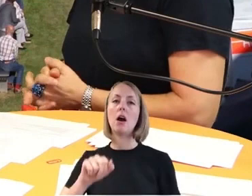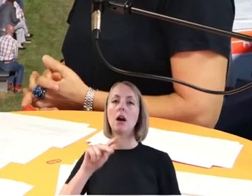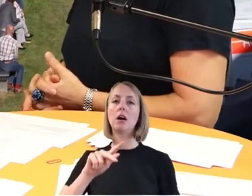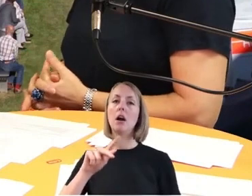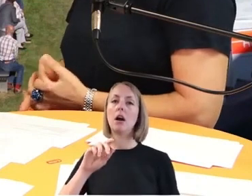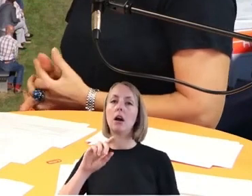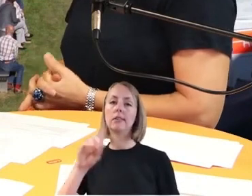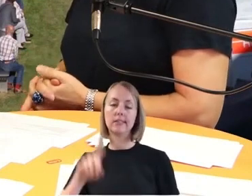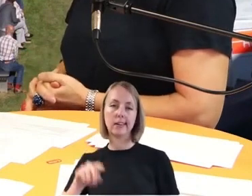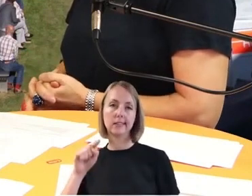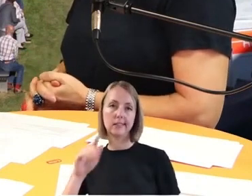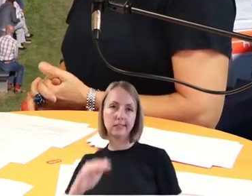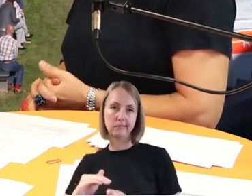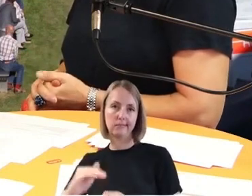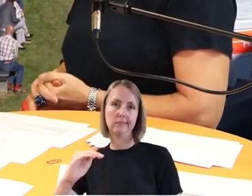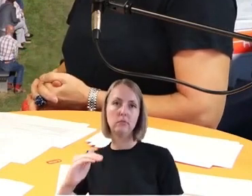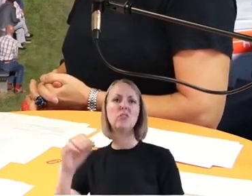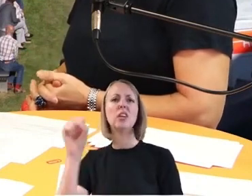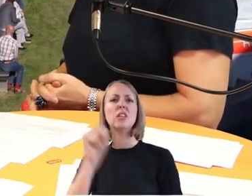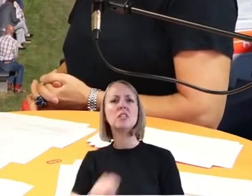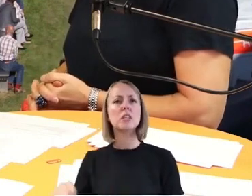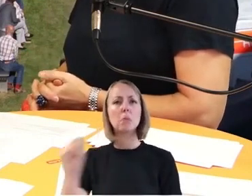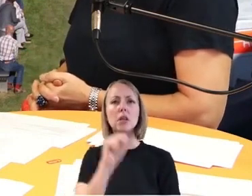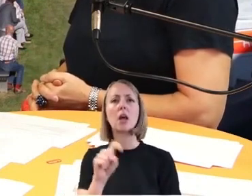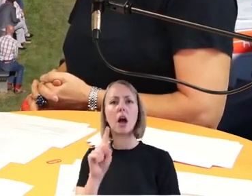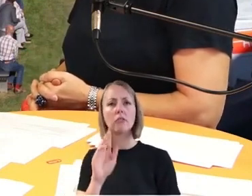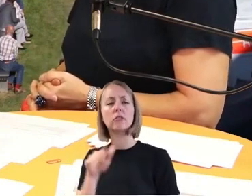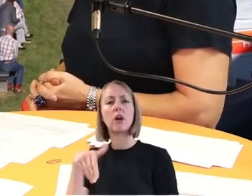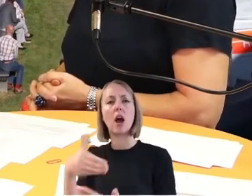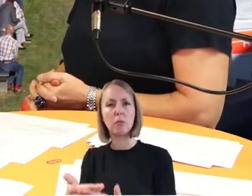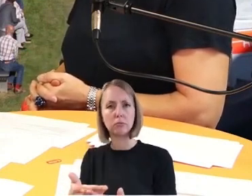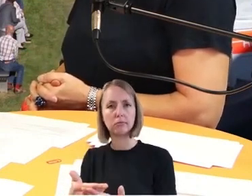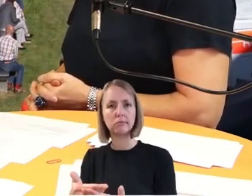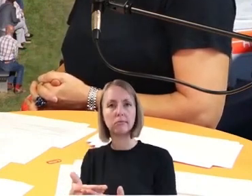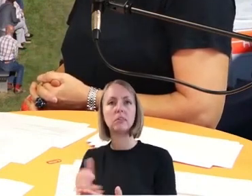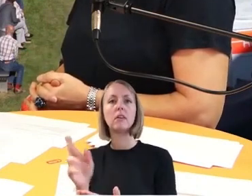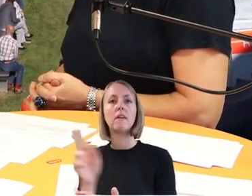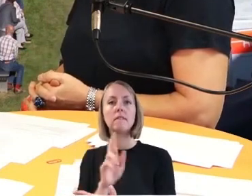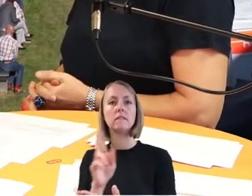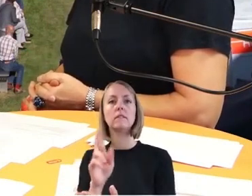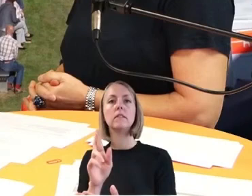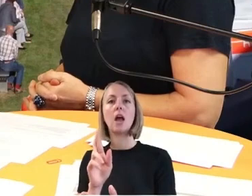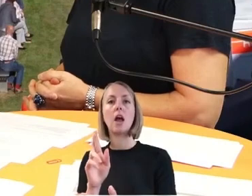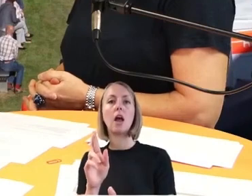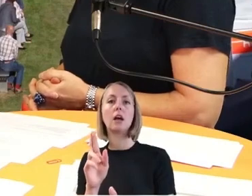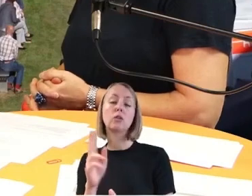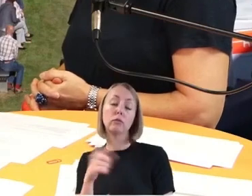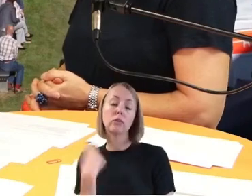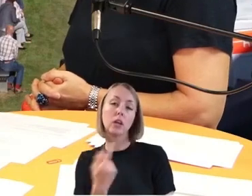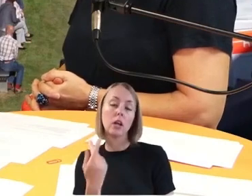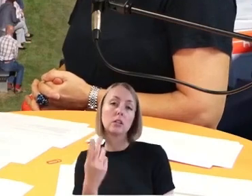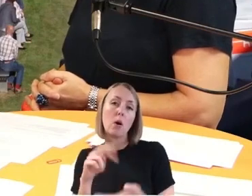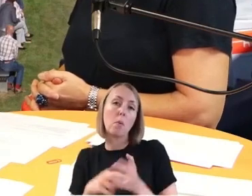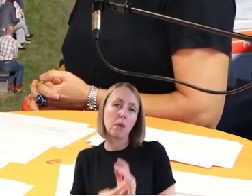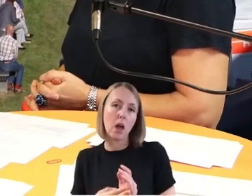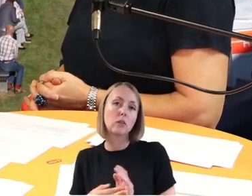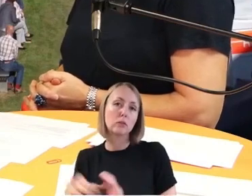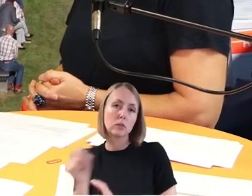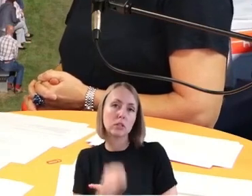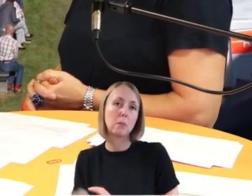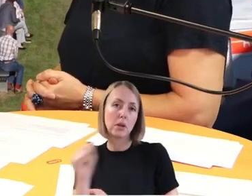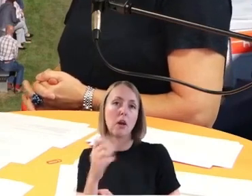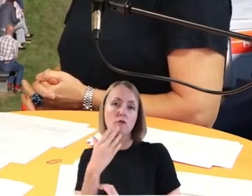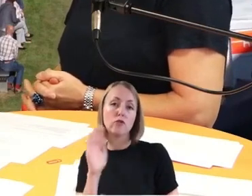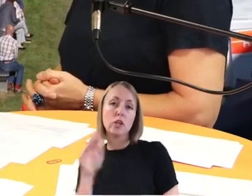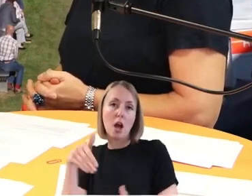für die Seminare, die wir mit Veröffentlichung des Handbuchs planen, wieder aufzunehmen, Seminare zur Krankenhausalarm- und Einsatzplanung.